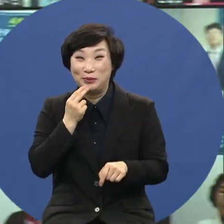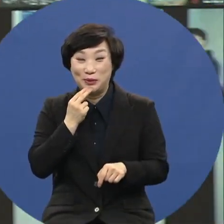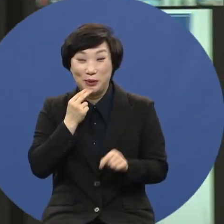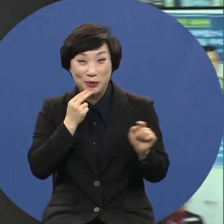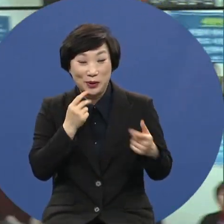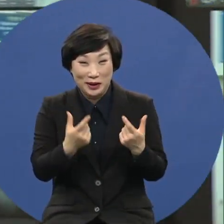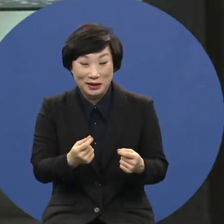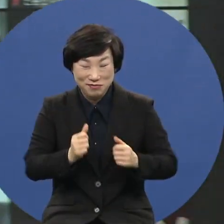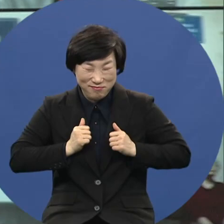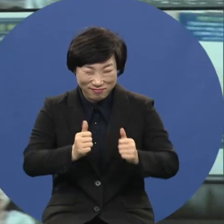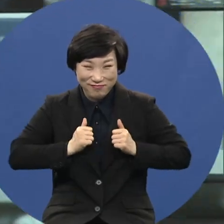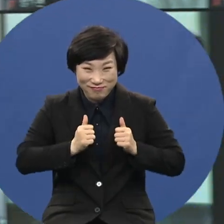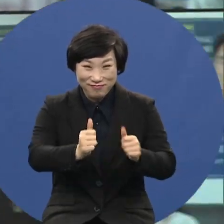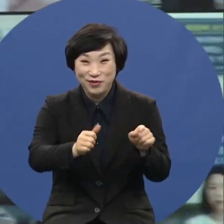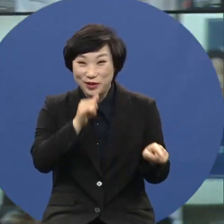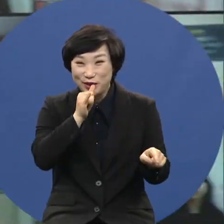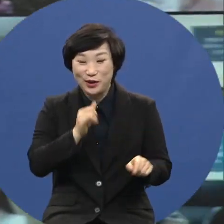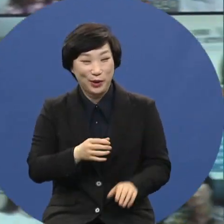이렇게